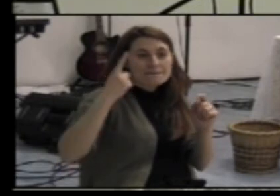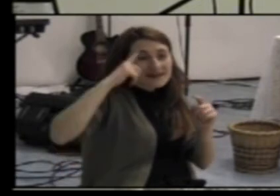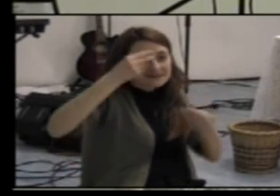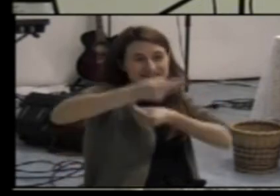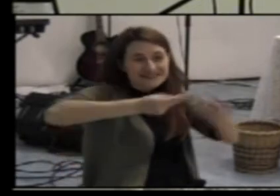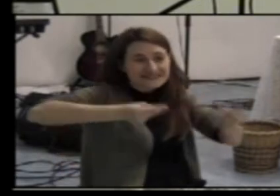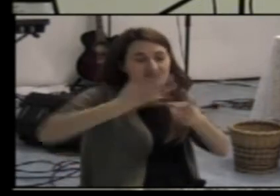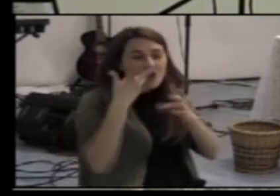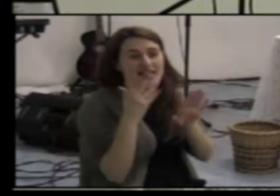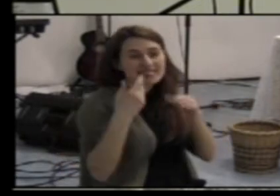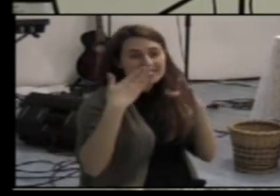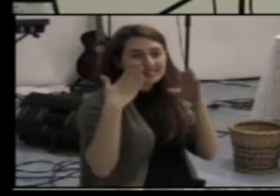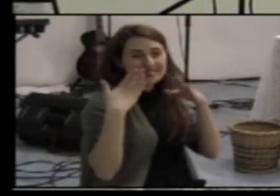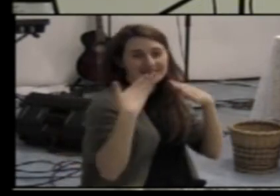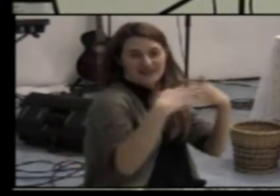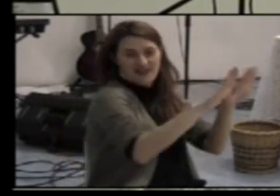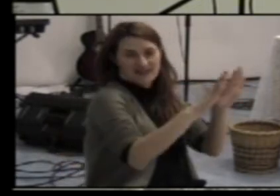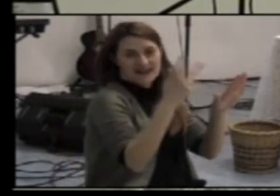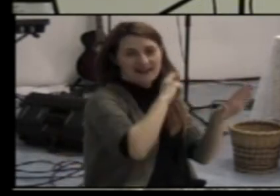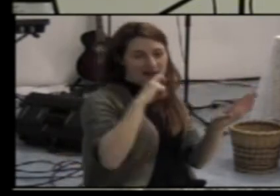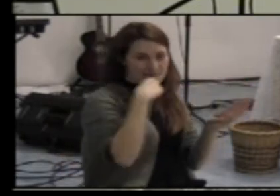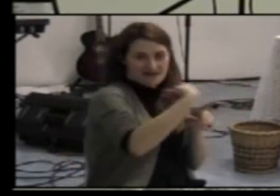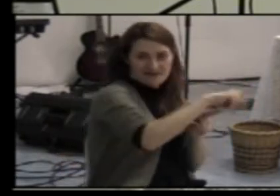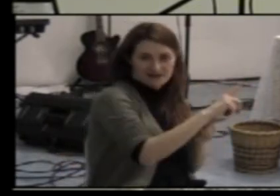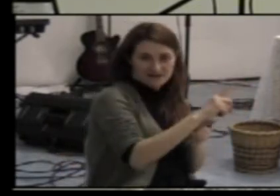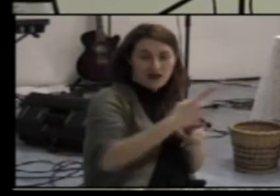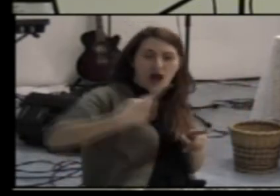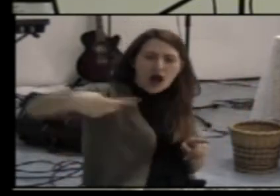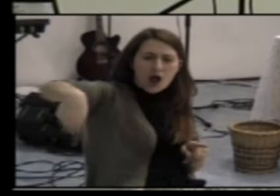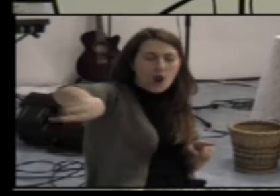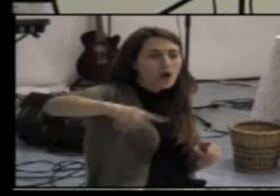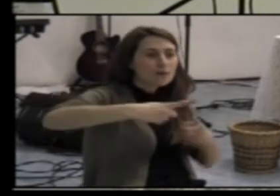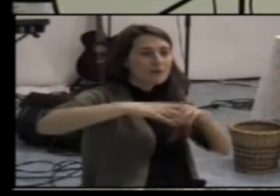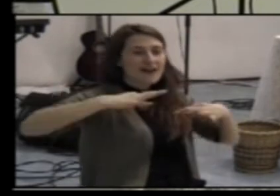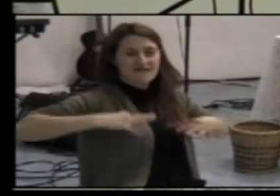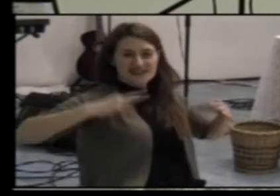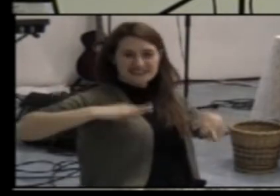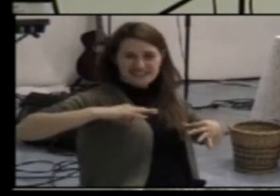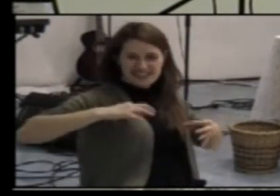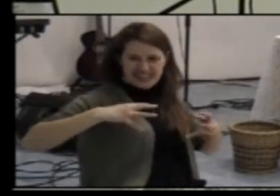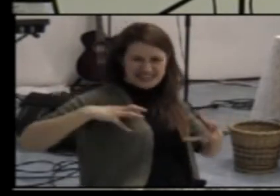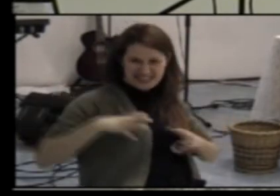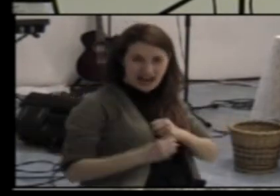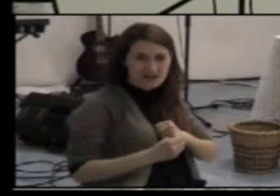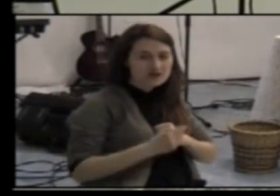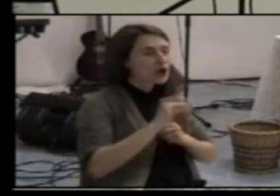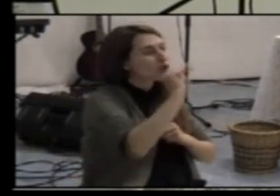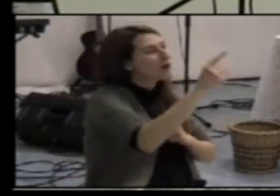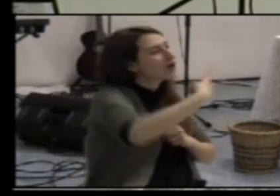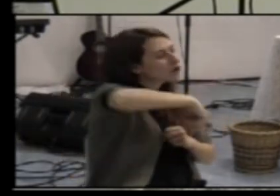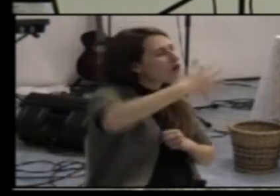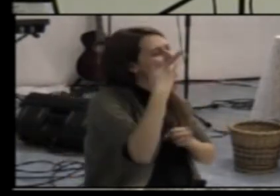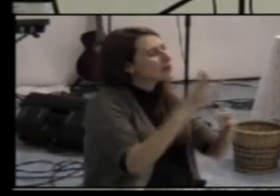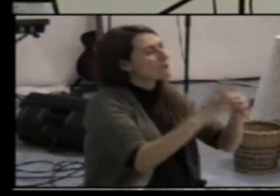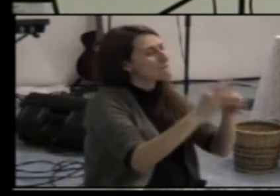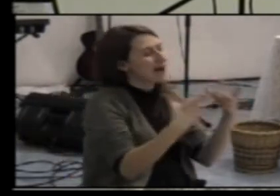Israele che fa? Invece di consultare l'Eterno, come ha fatto altre volte, accetta di fare il patto, di